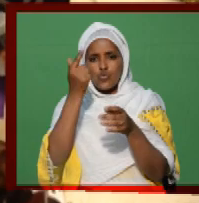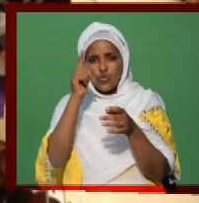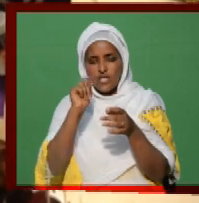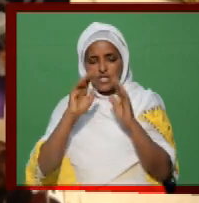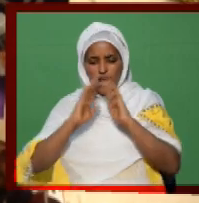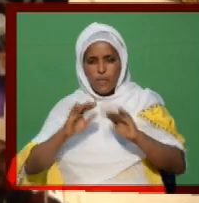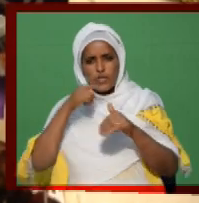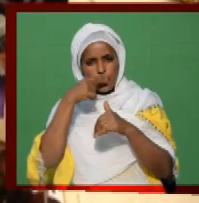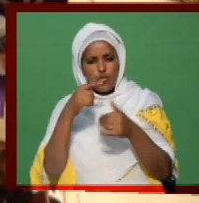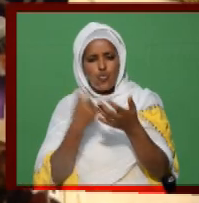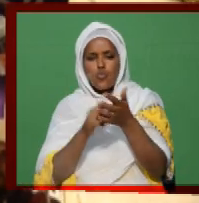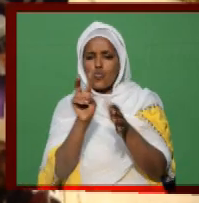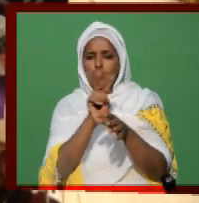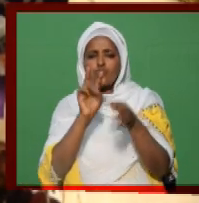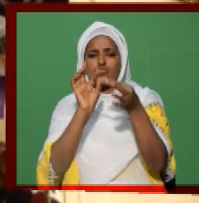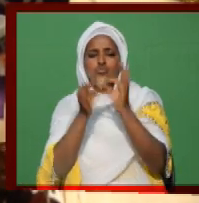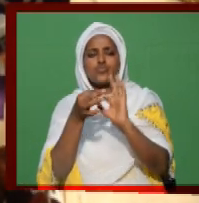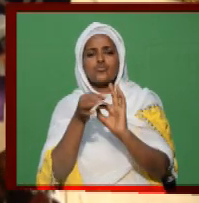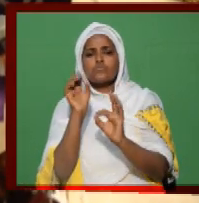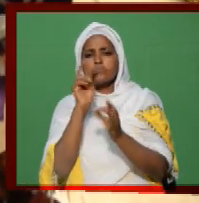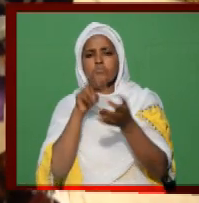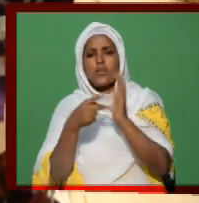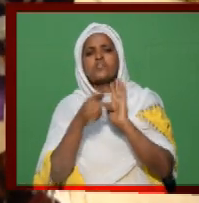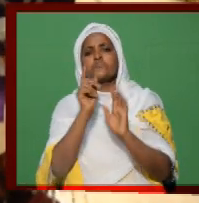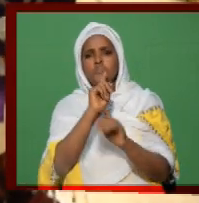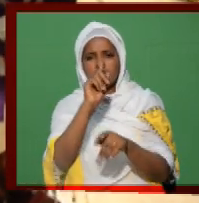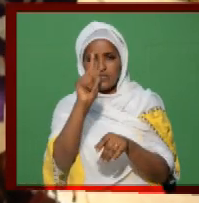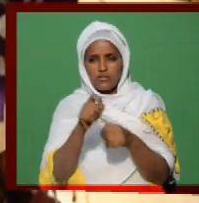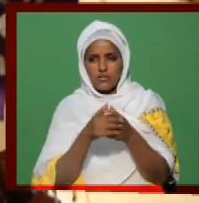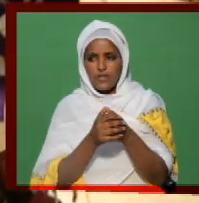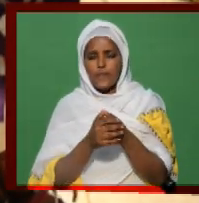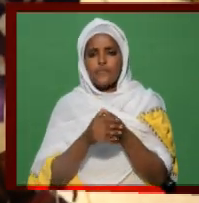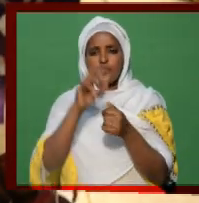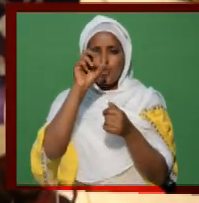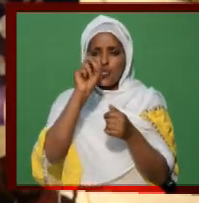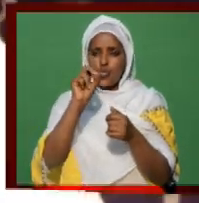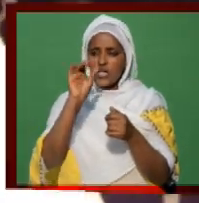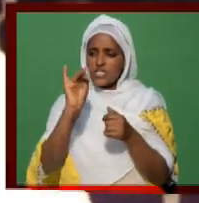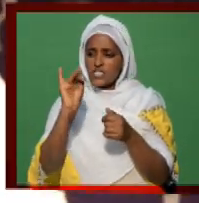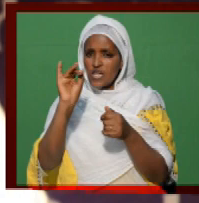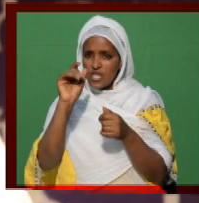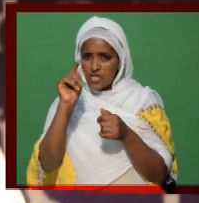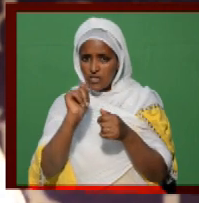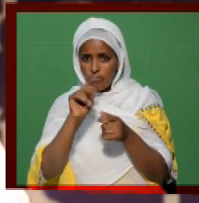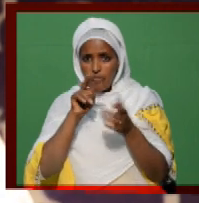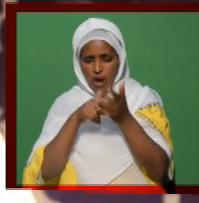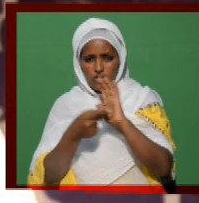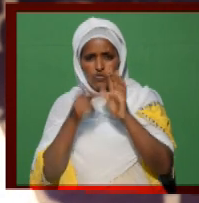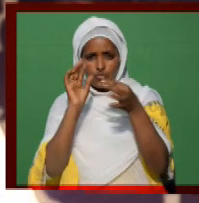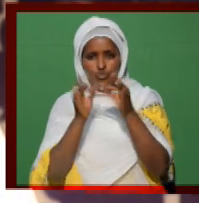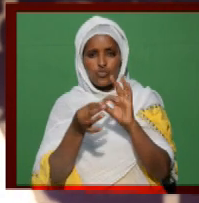ተብላለች። ሁለቱ ምንድነው ትርጓሚያቸው? ምንስ ማለት ነው? አዎ፣ ወጀት ማለት